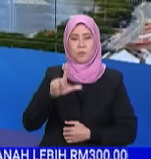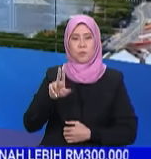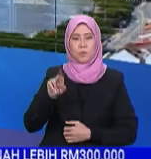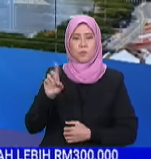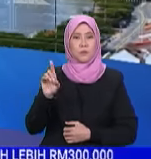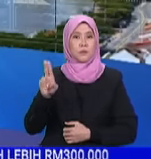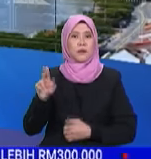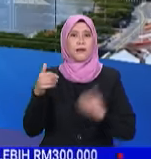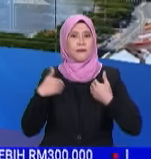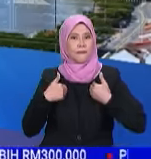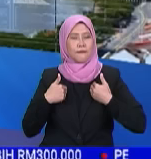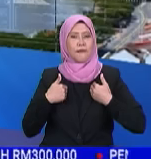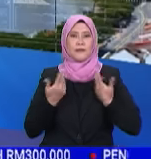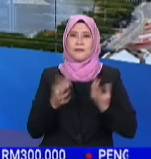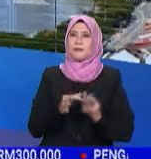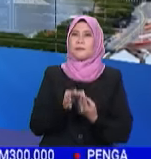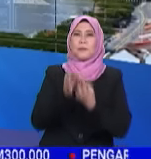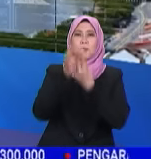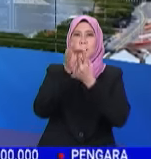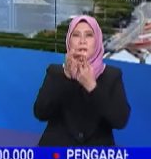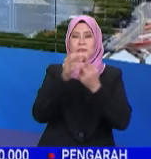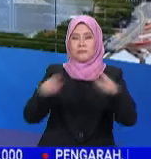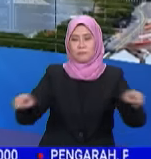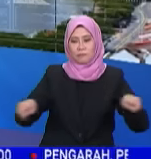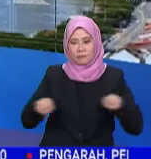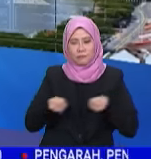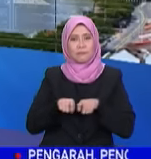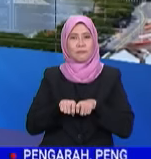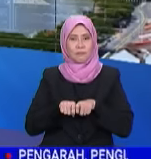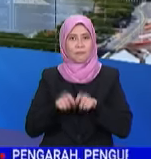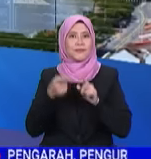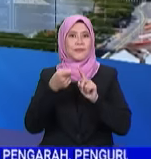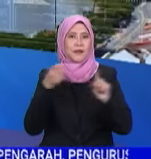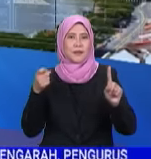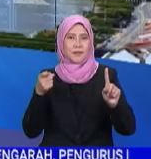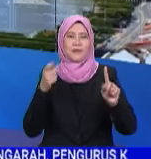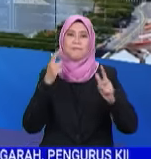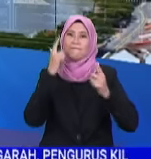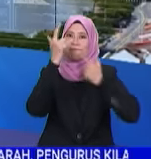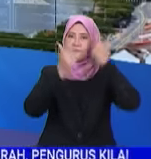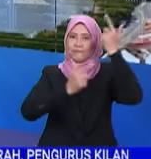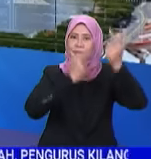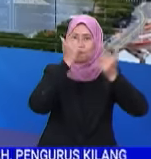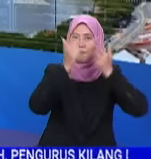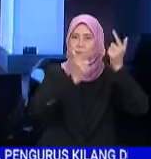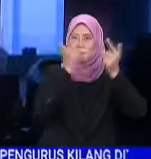sematan mempunyai keunikan dan keistimewaan tersendiri daripada sudut